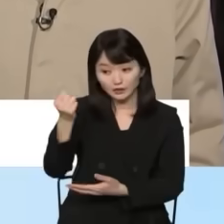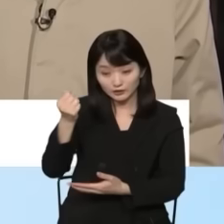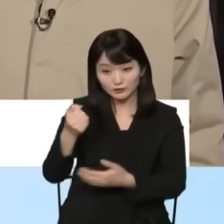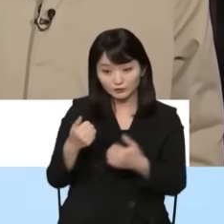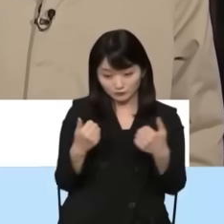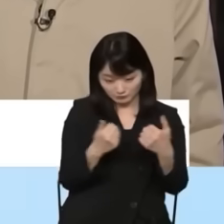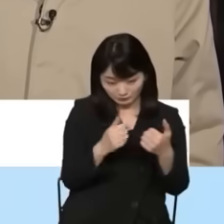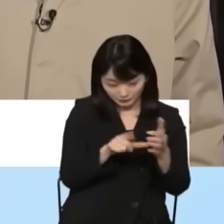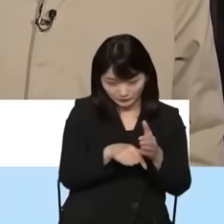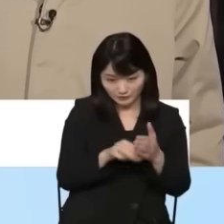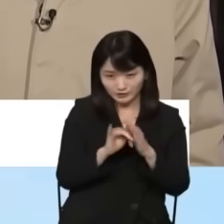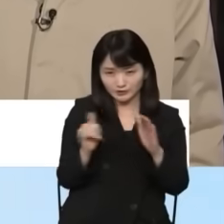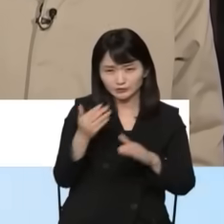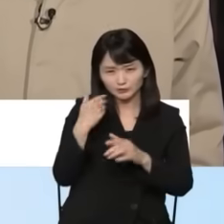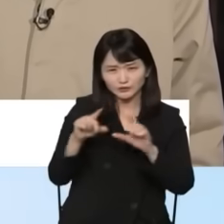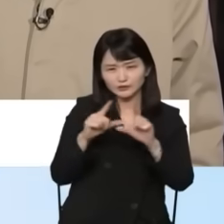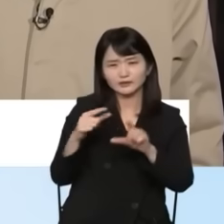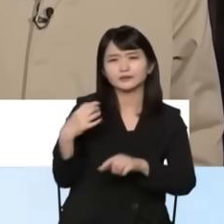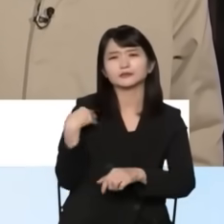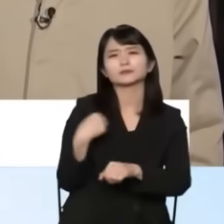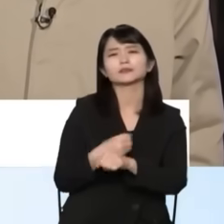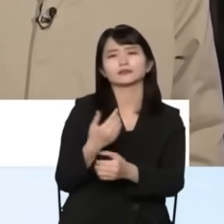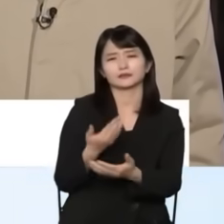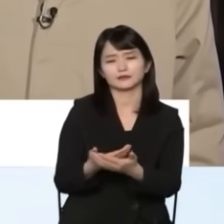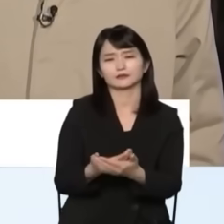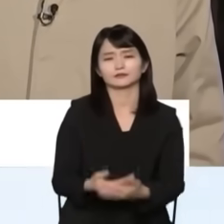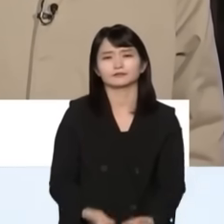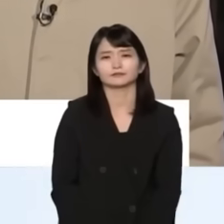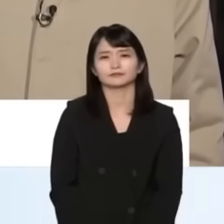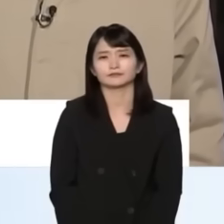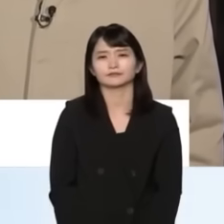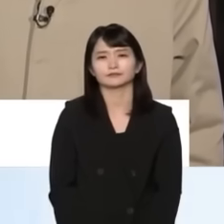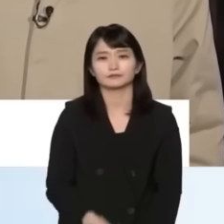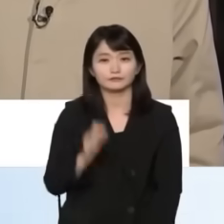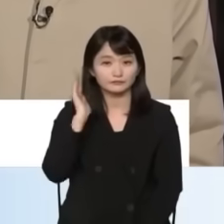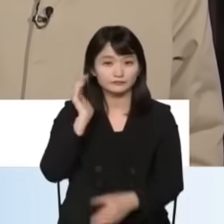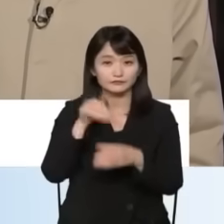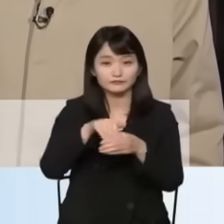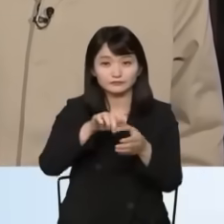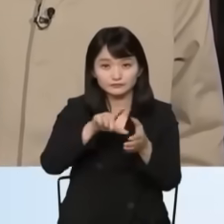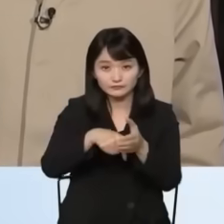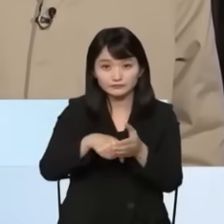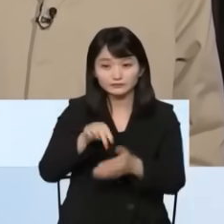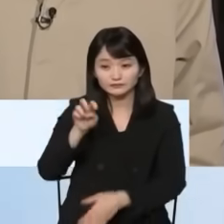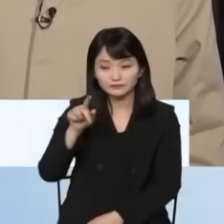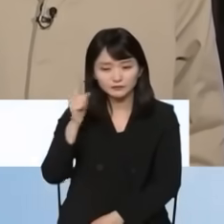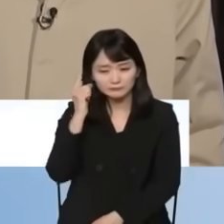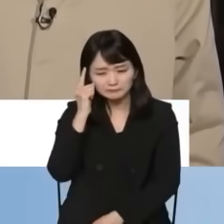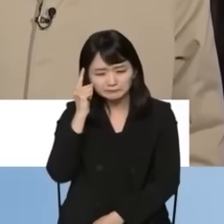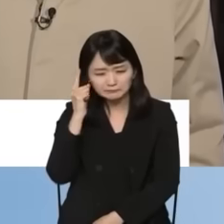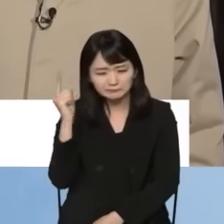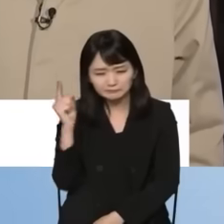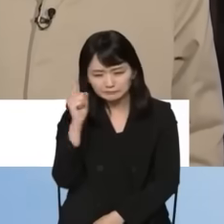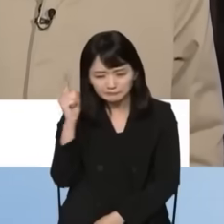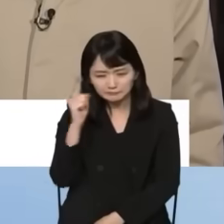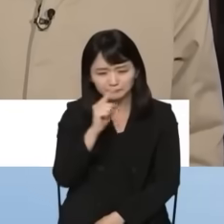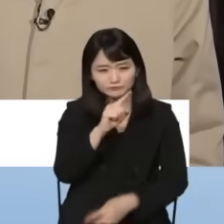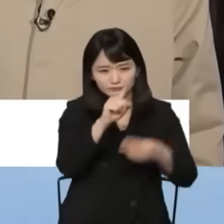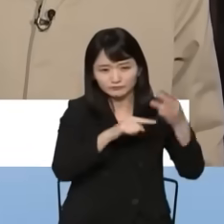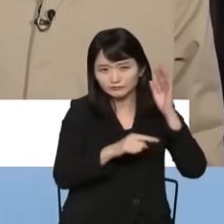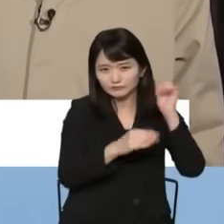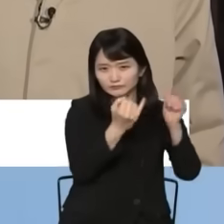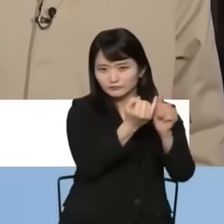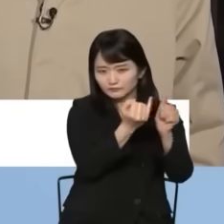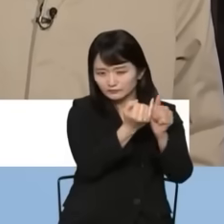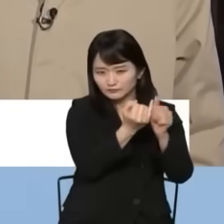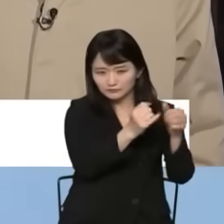생계를 책임질 수 있게 해달라 이렇게도 말했다고 합니다. 대선 시기 명 씨가 썼던 전화기인 만큼 윤석열 대통령 부부와의